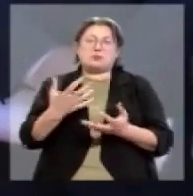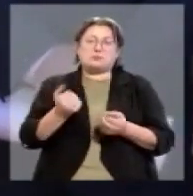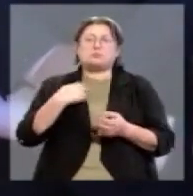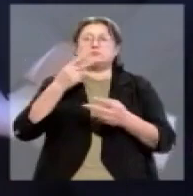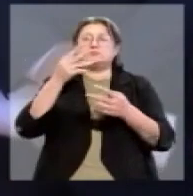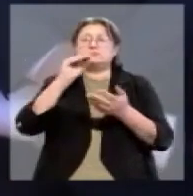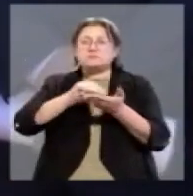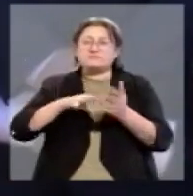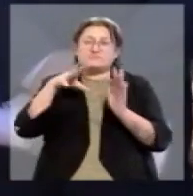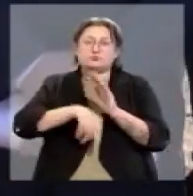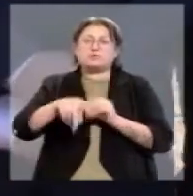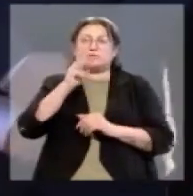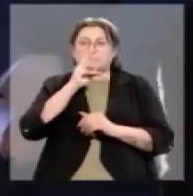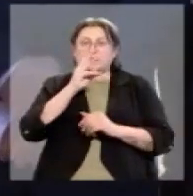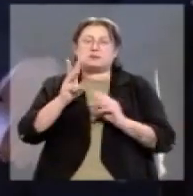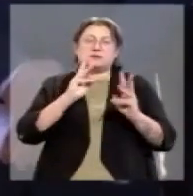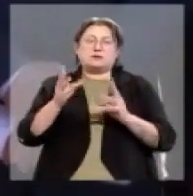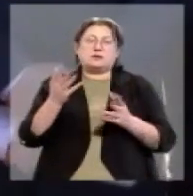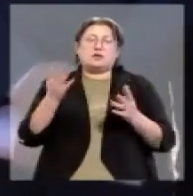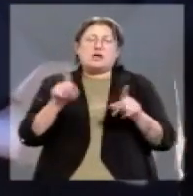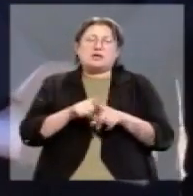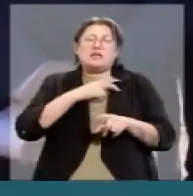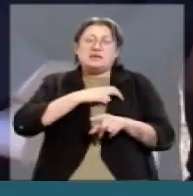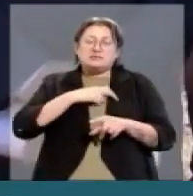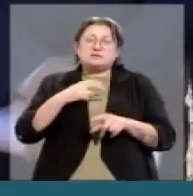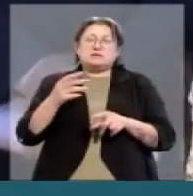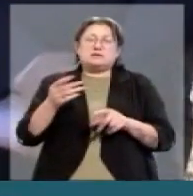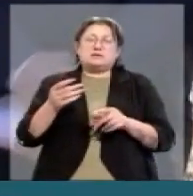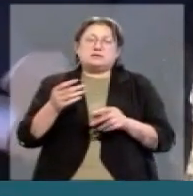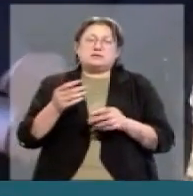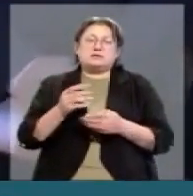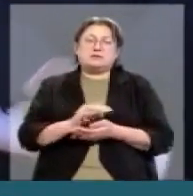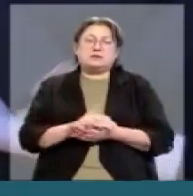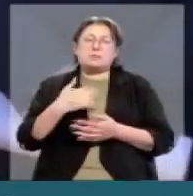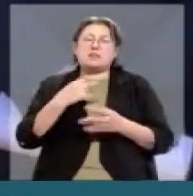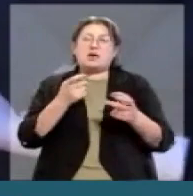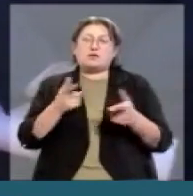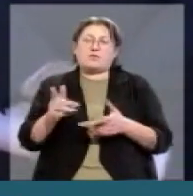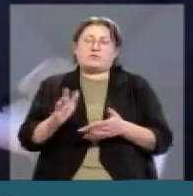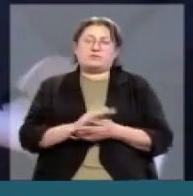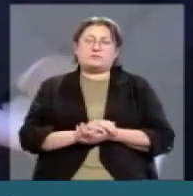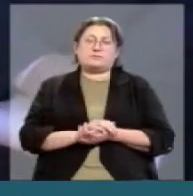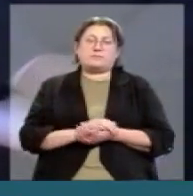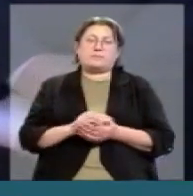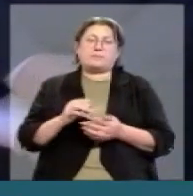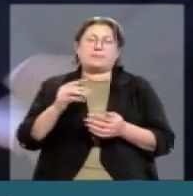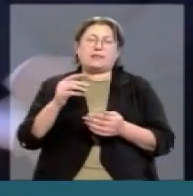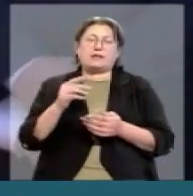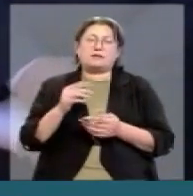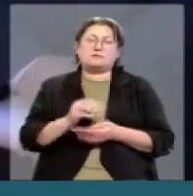определенные риски. На такие риски, как в этом году, мы абсолютно были не готовы, никогда не закладывались. Но я думаю,